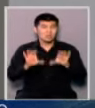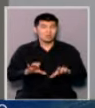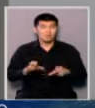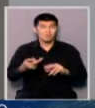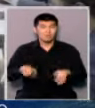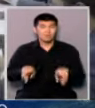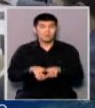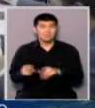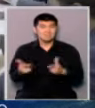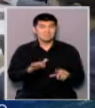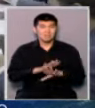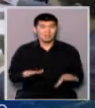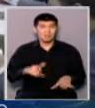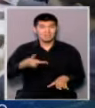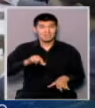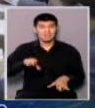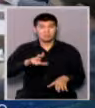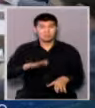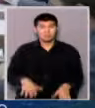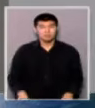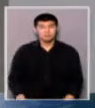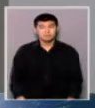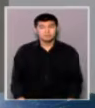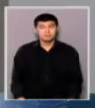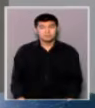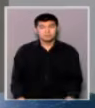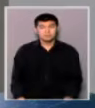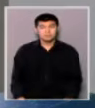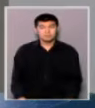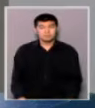этим также не был согласен Гибрат Мырзагалиев.